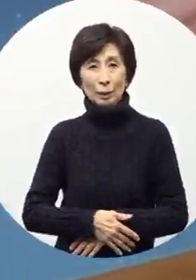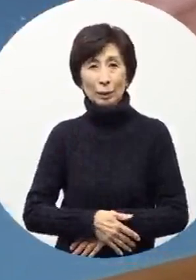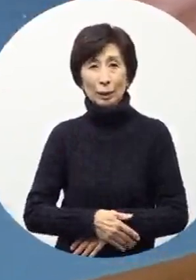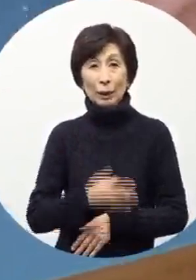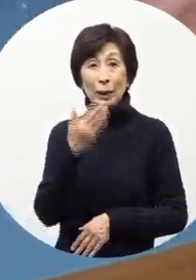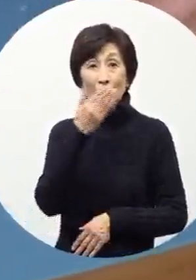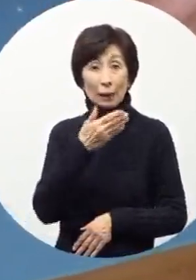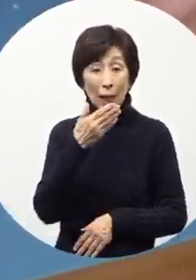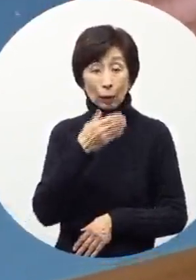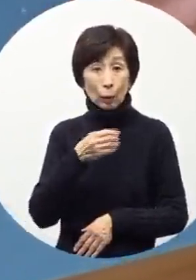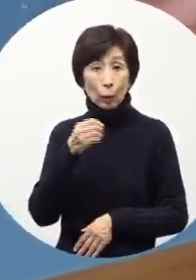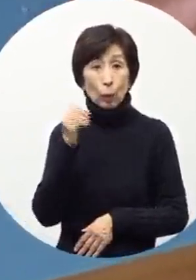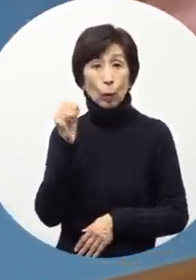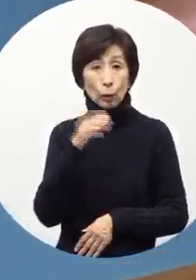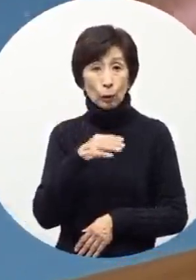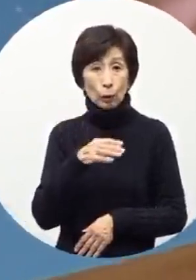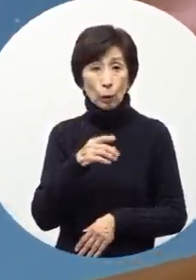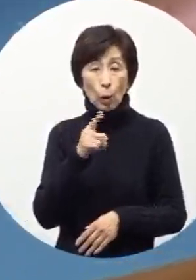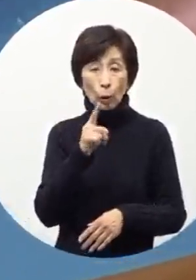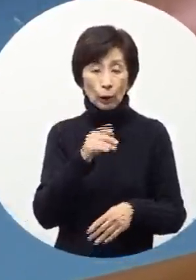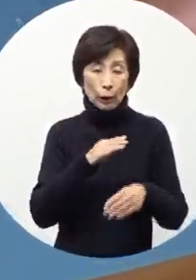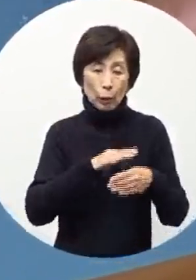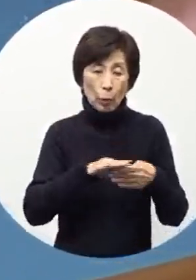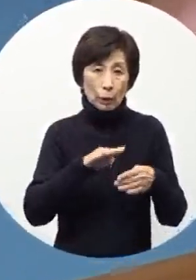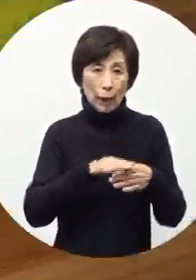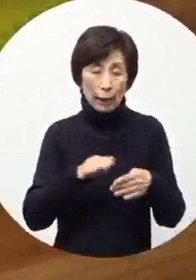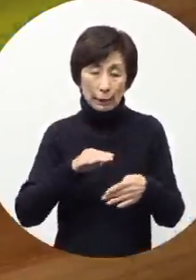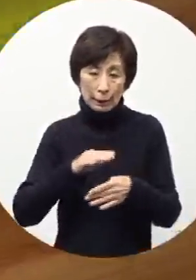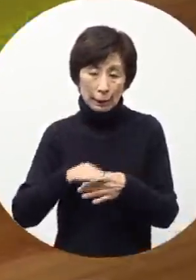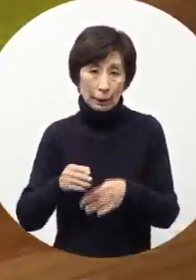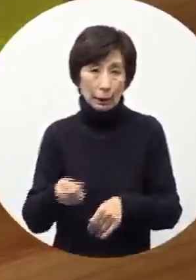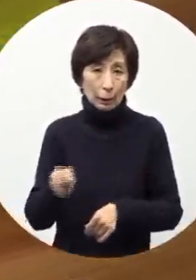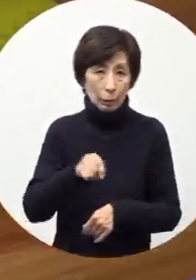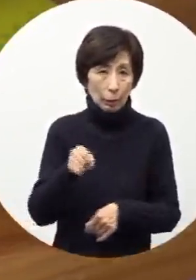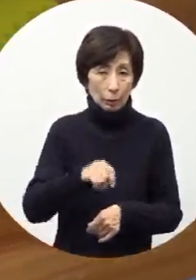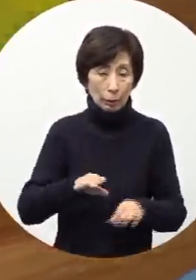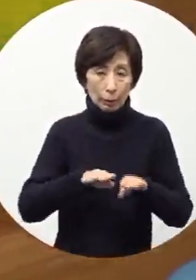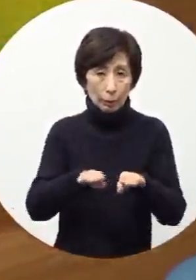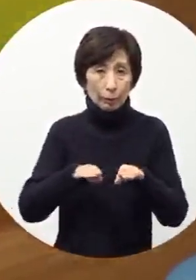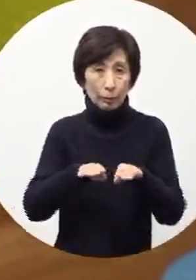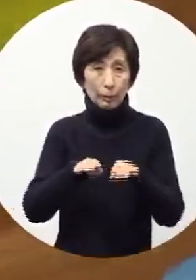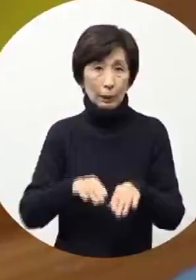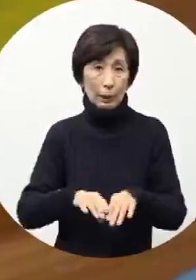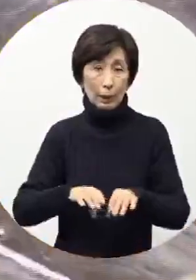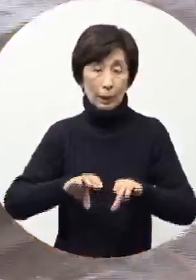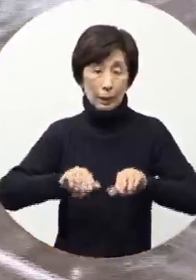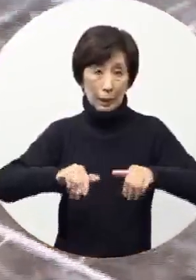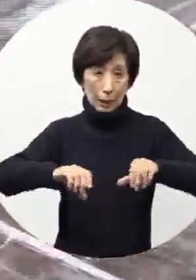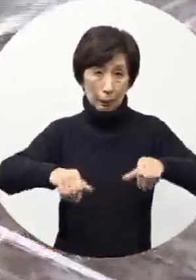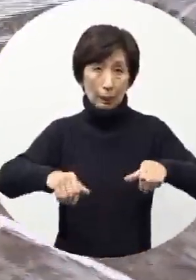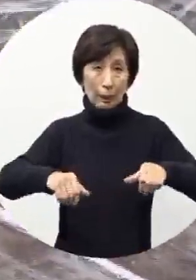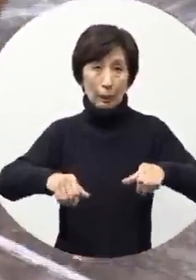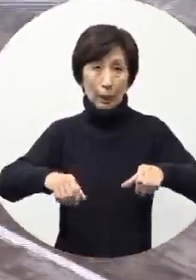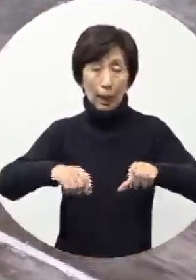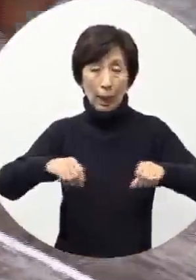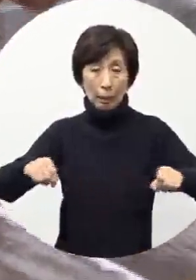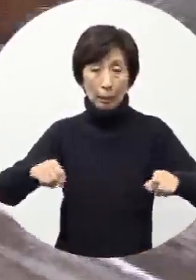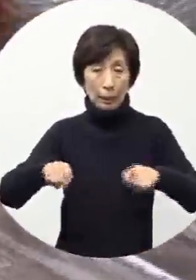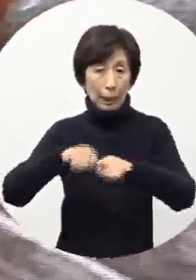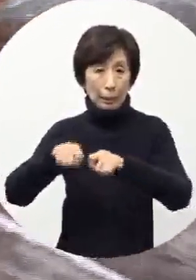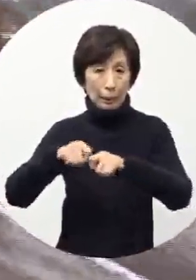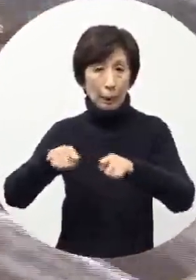砂糖と塩それぞれ一さじほどを両面になじませたら、棒状に丸めラップで包み両端を縛ります